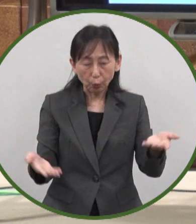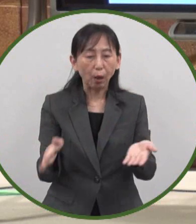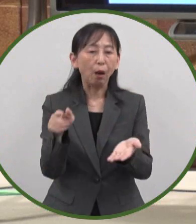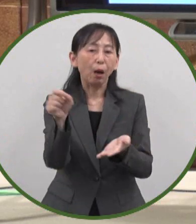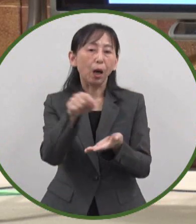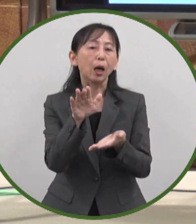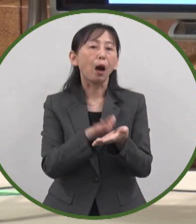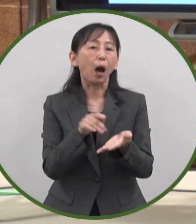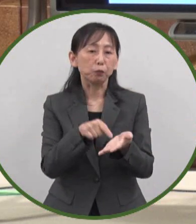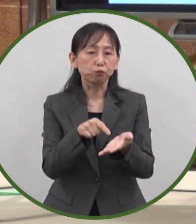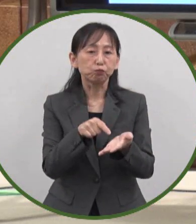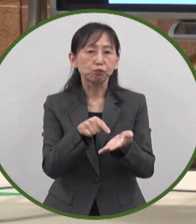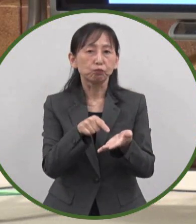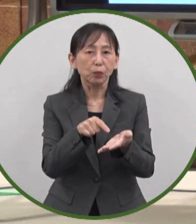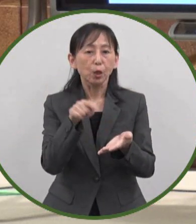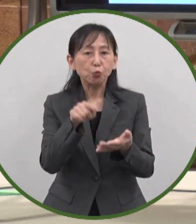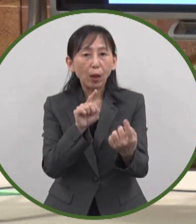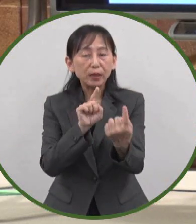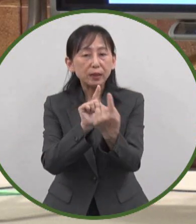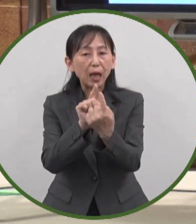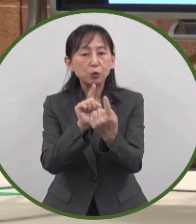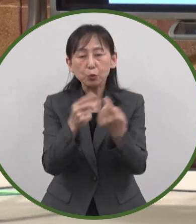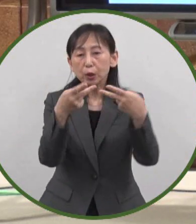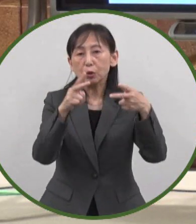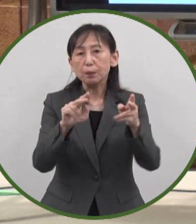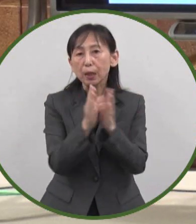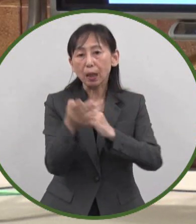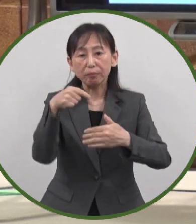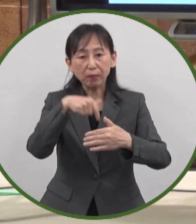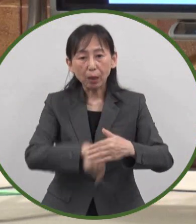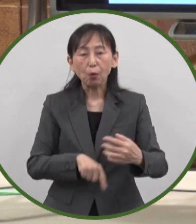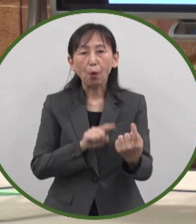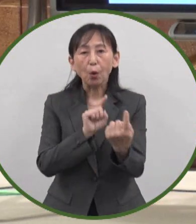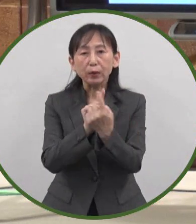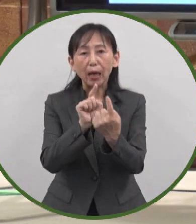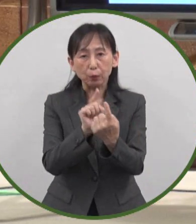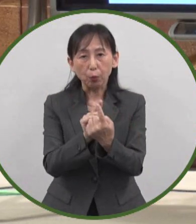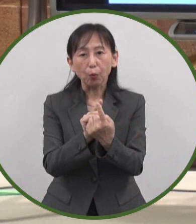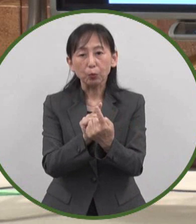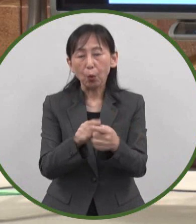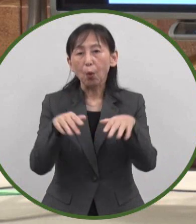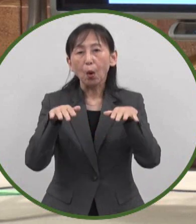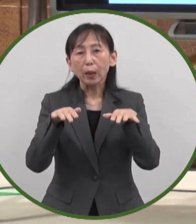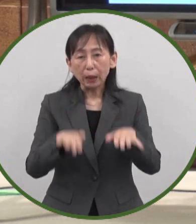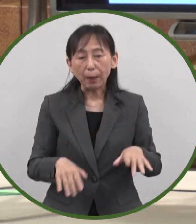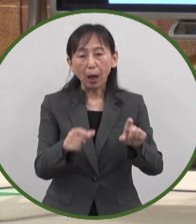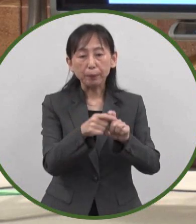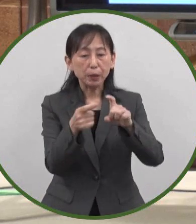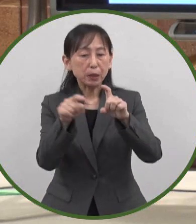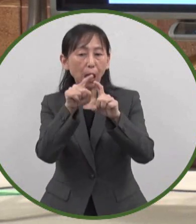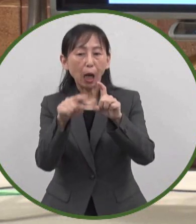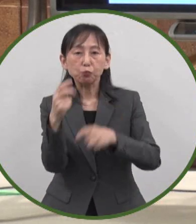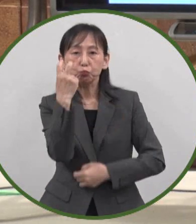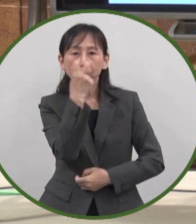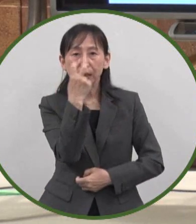ました。これについての広島県内の対応と、今現状 PCR 検査、